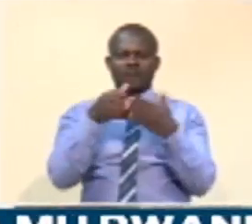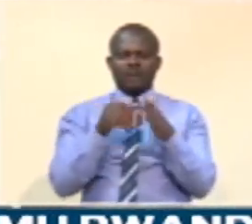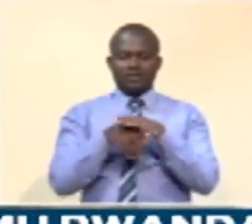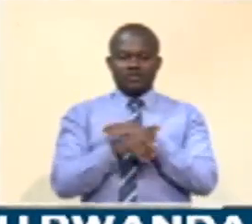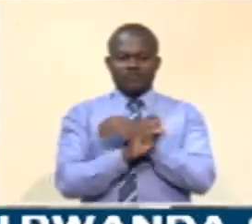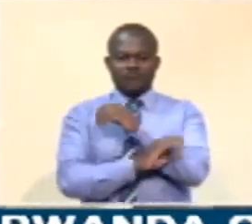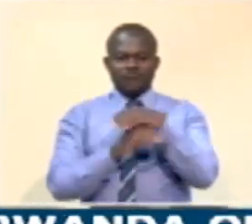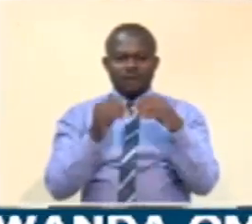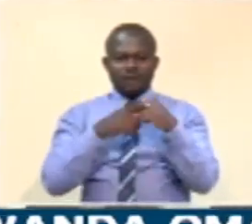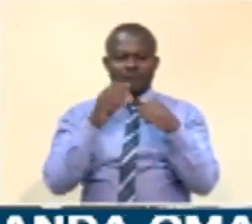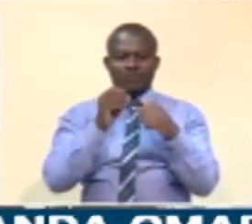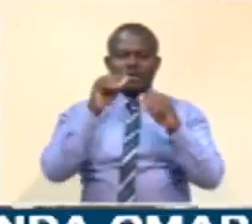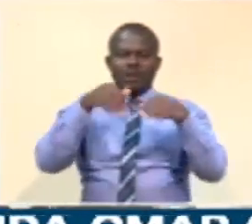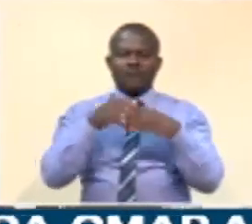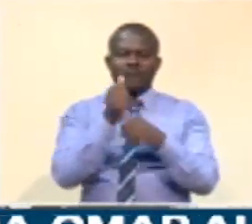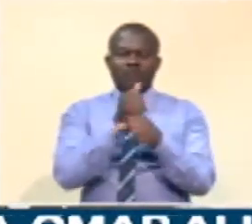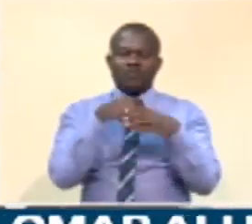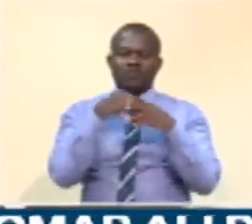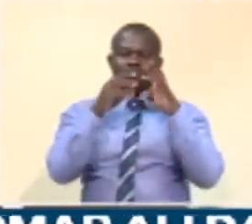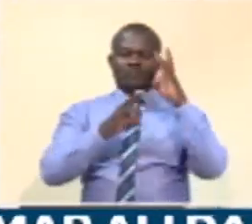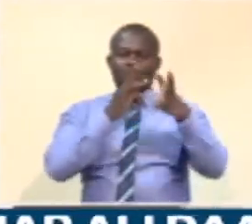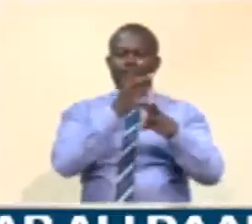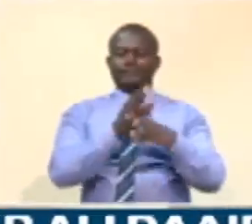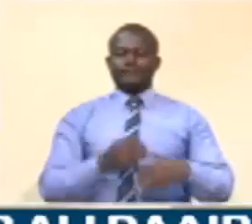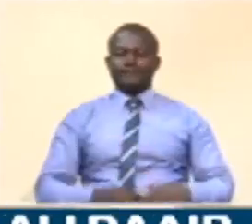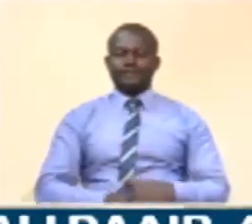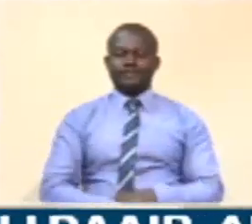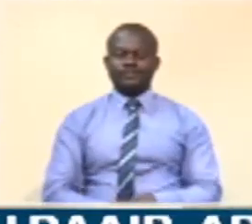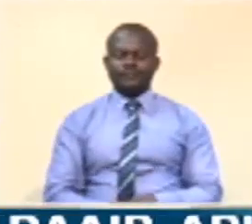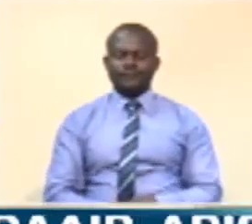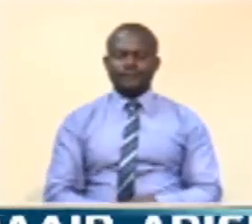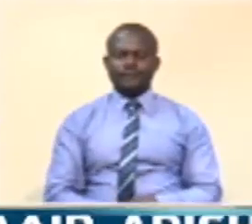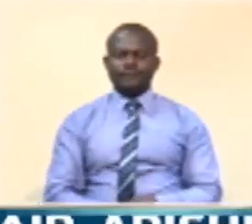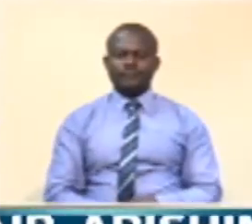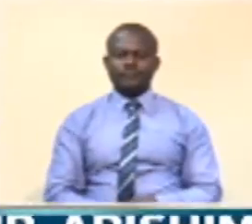zinjizwa n'ibihugu 60 bihinga ikawa ku isi kwizera Bosco mu mujyi wa Kigali